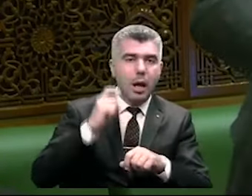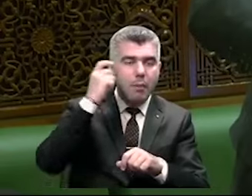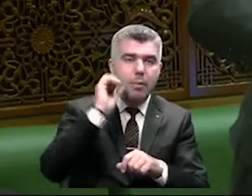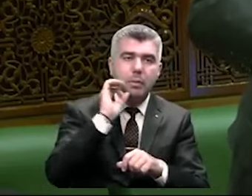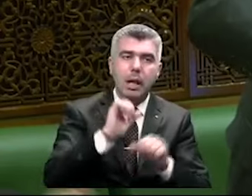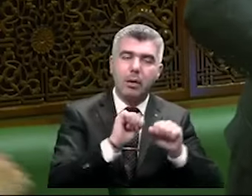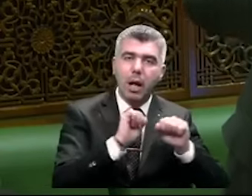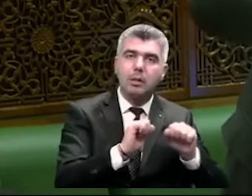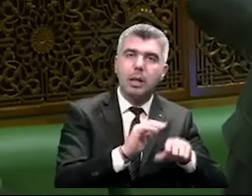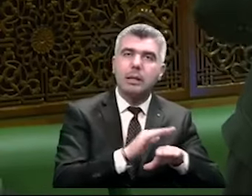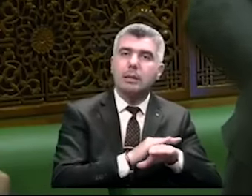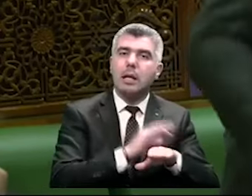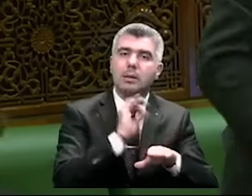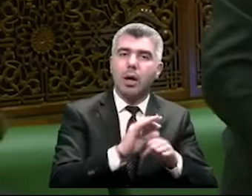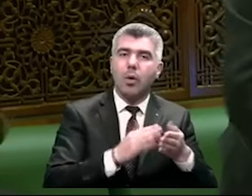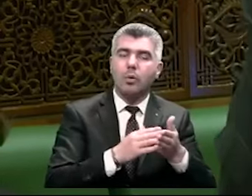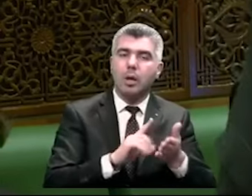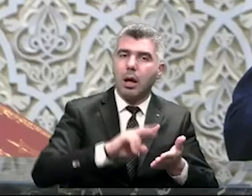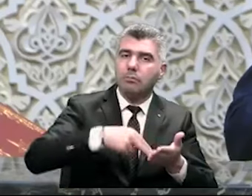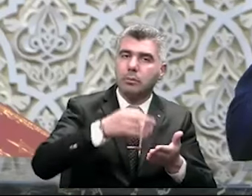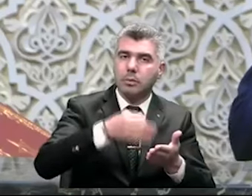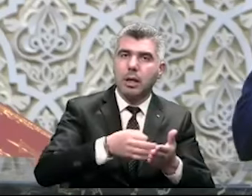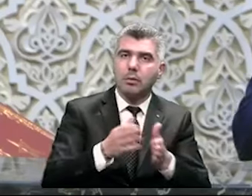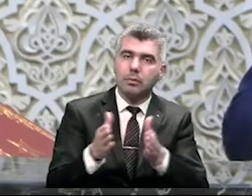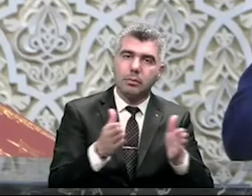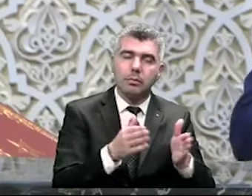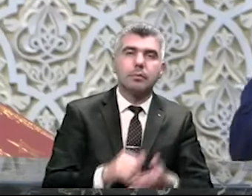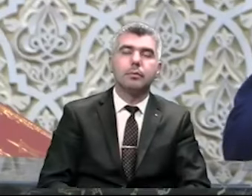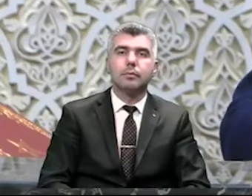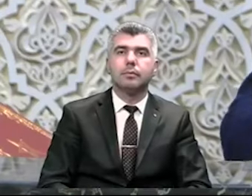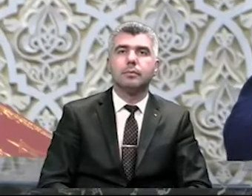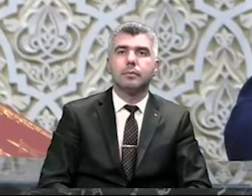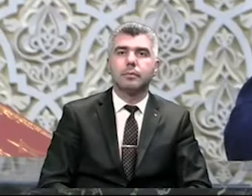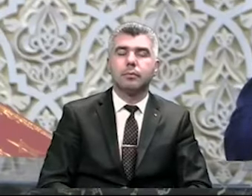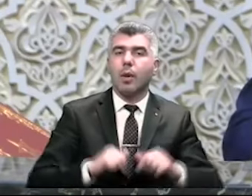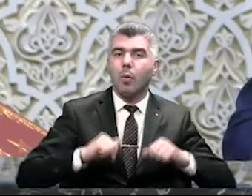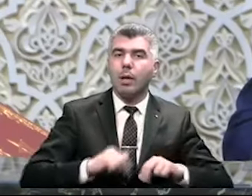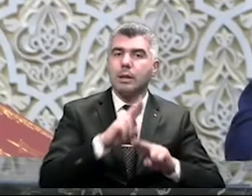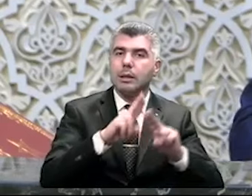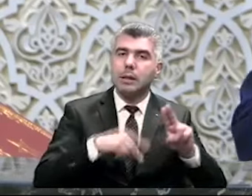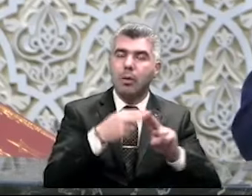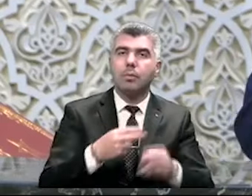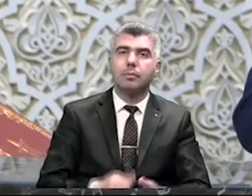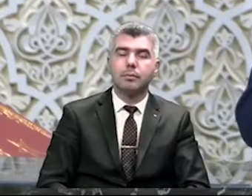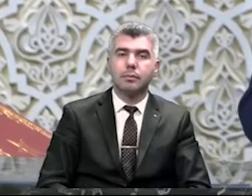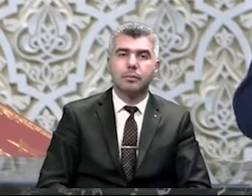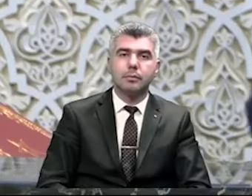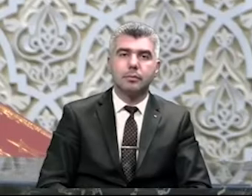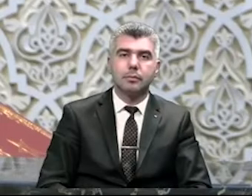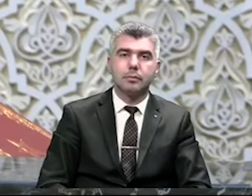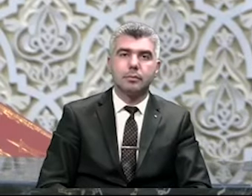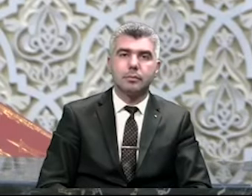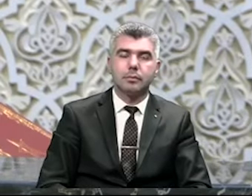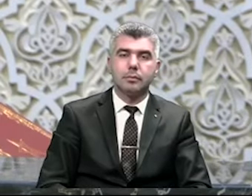والجراه السياسيه ديالكم باش تاخذوا القرار الحكيم وشكرا شك شكرا السيد المستشار المحترم الكلمه السيد الوزير في اطار التفاعل مع التعقيب تفضل